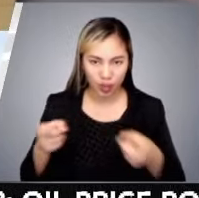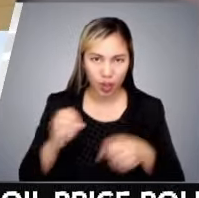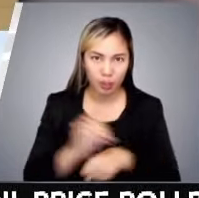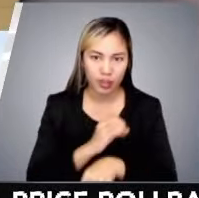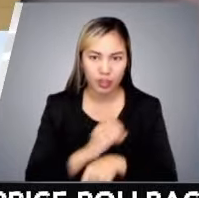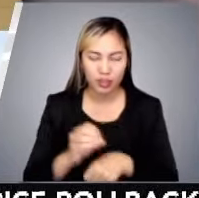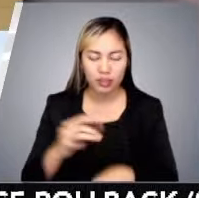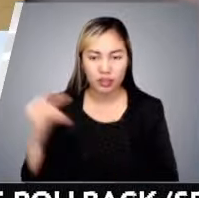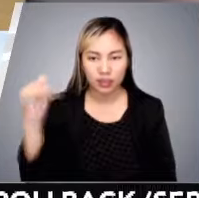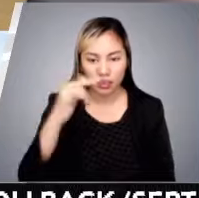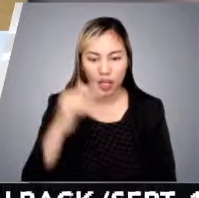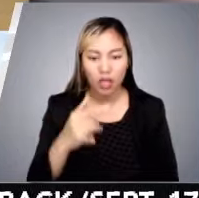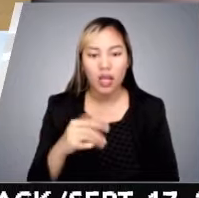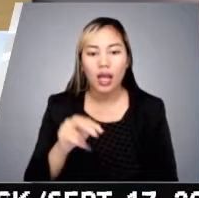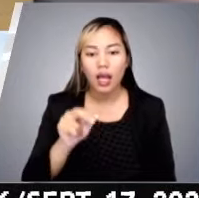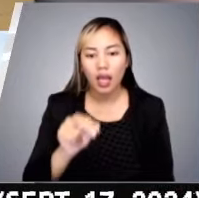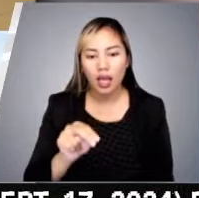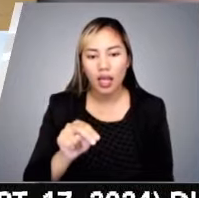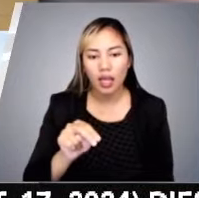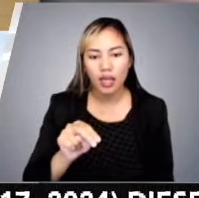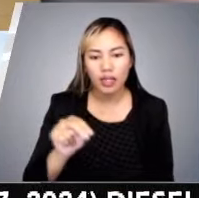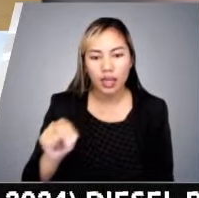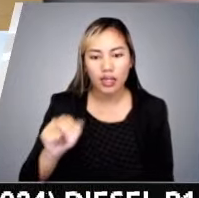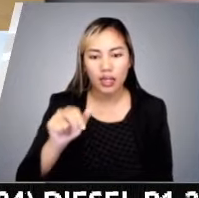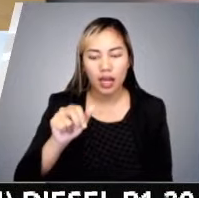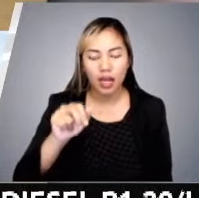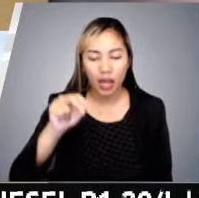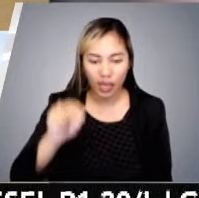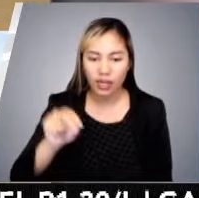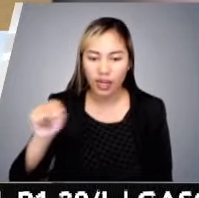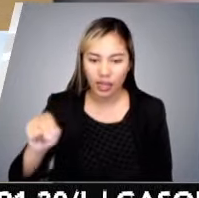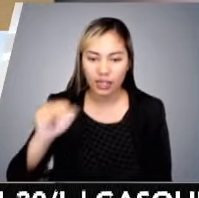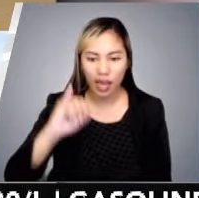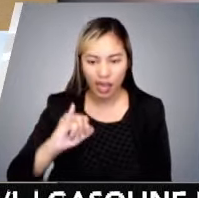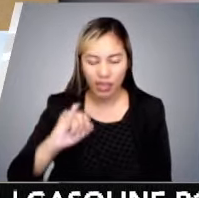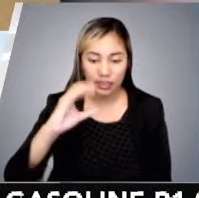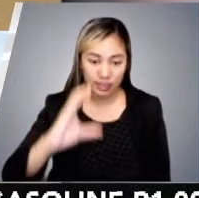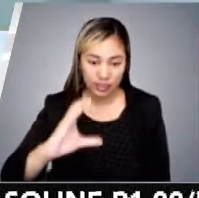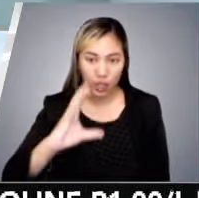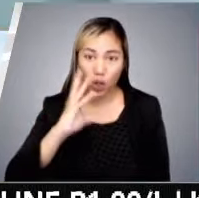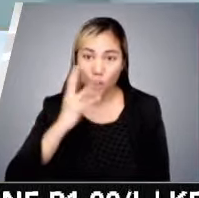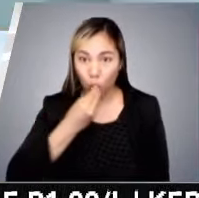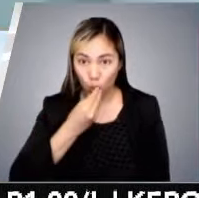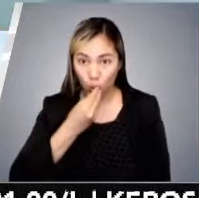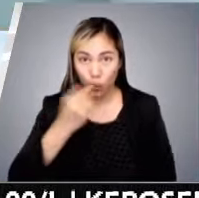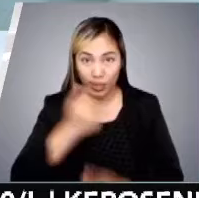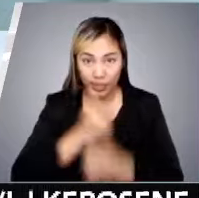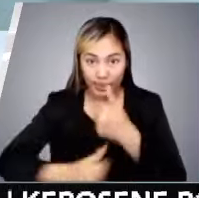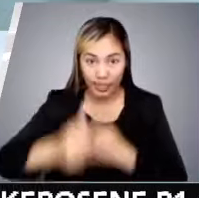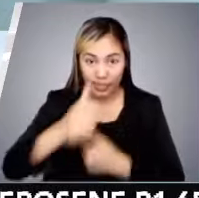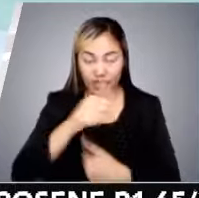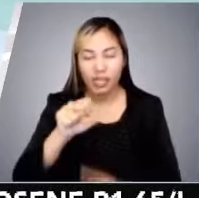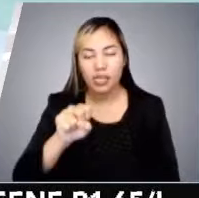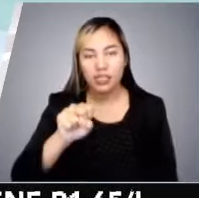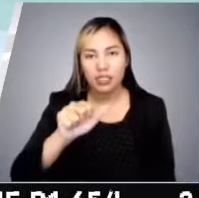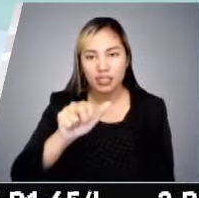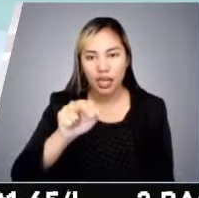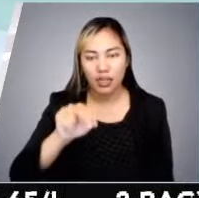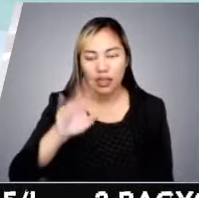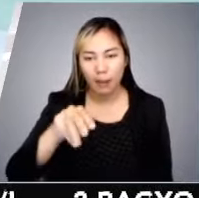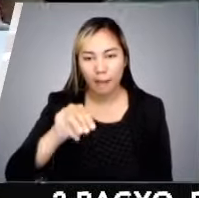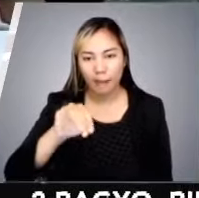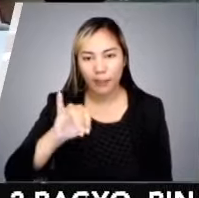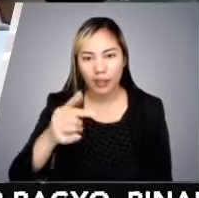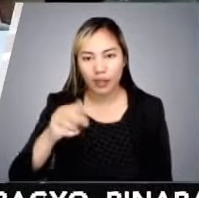NAIA Infrastructure Corporation o NNIC na pinamumunuan ng San Miguel Corporation. 114 billion pesos ang investment